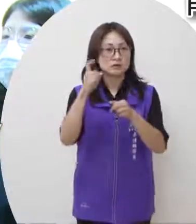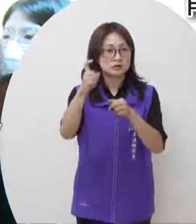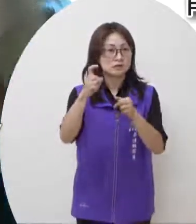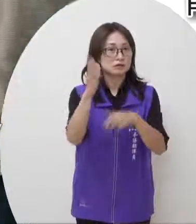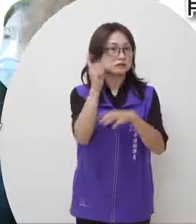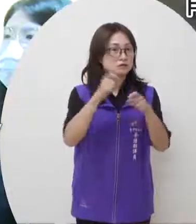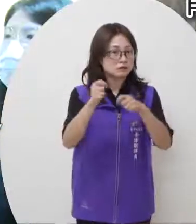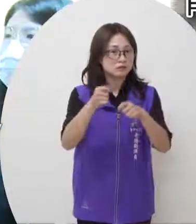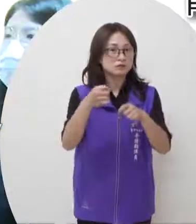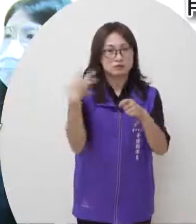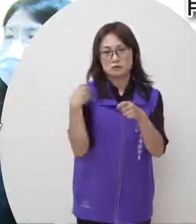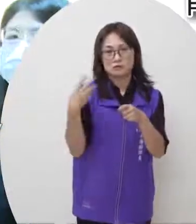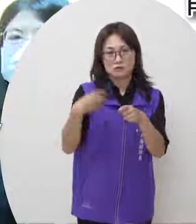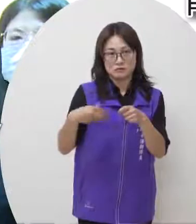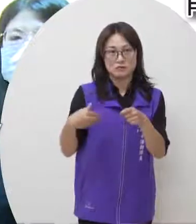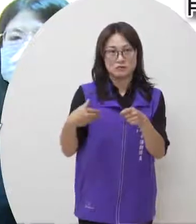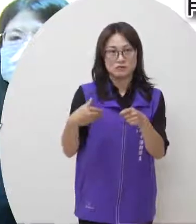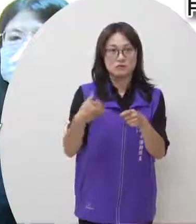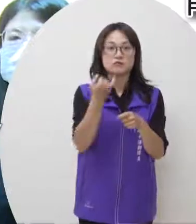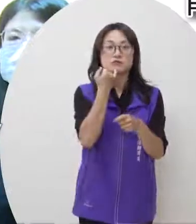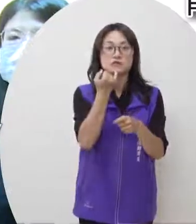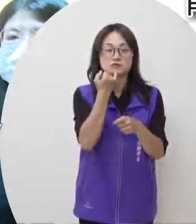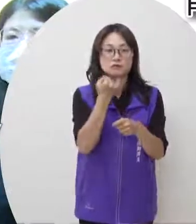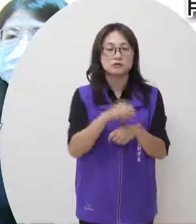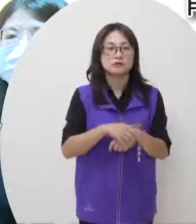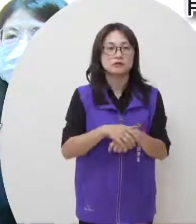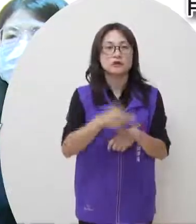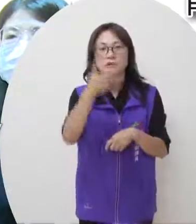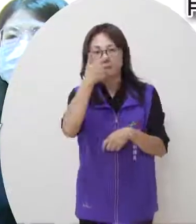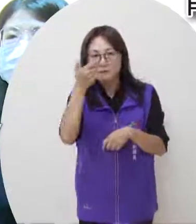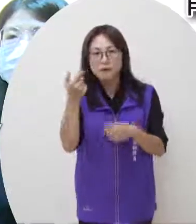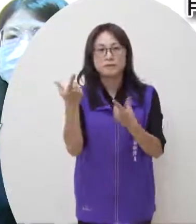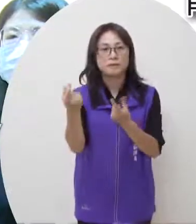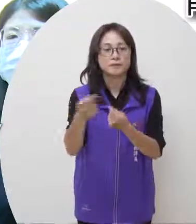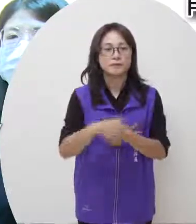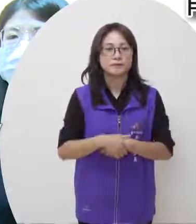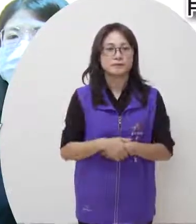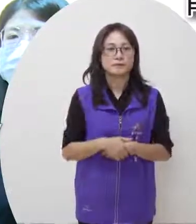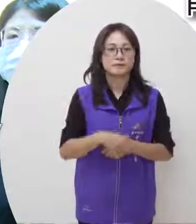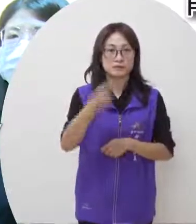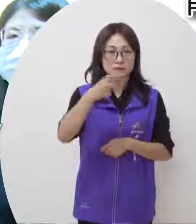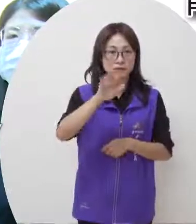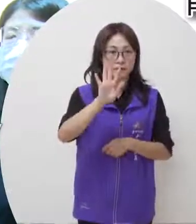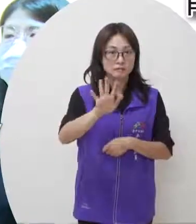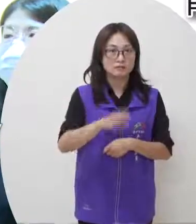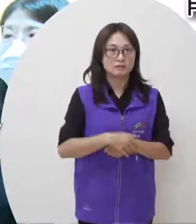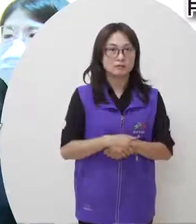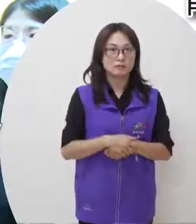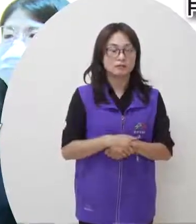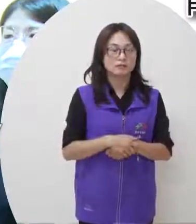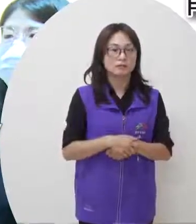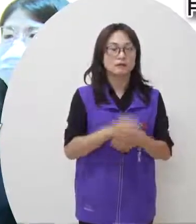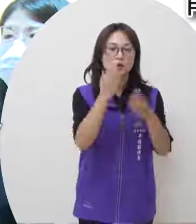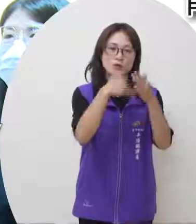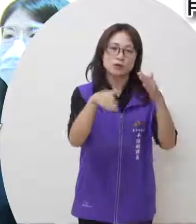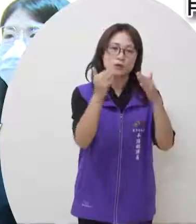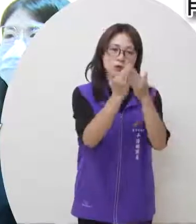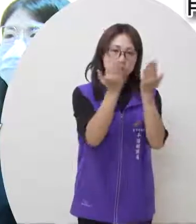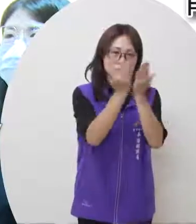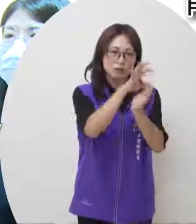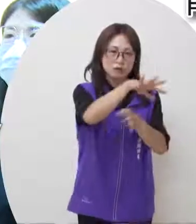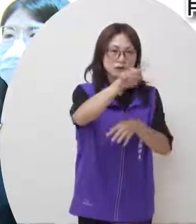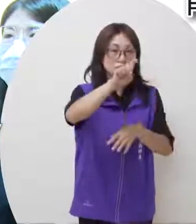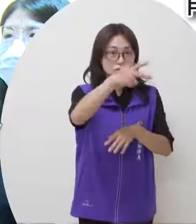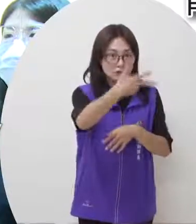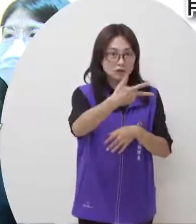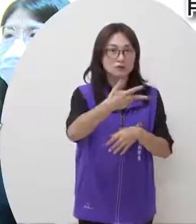继续使用，还是很便利。第二个，我们也考虑到很多台中市因为有17所大专院校，甚至有些高中职的学